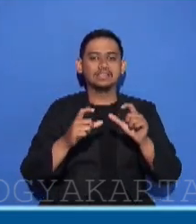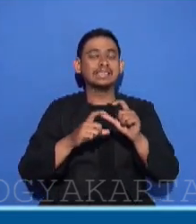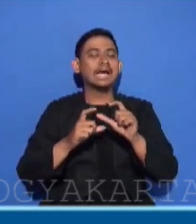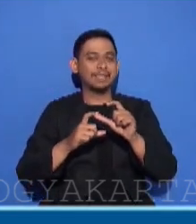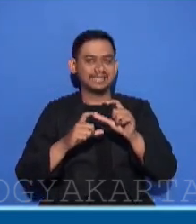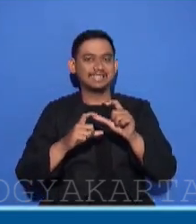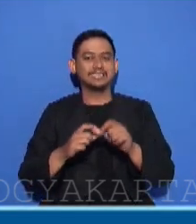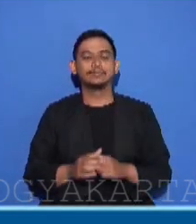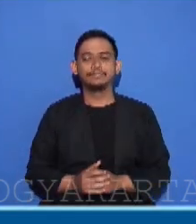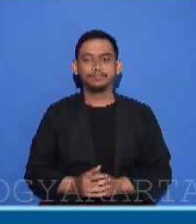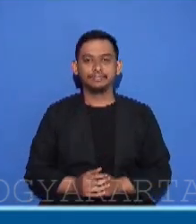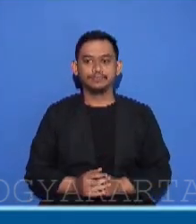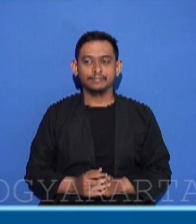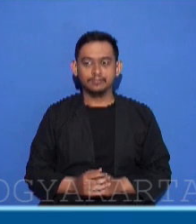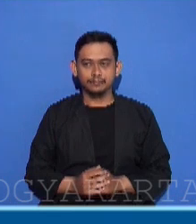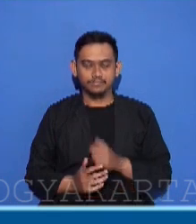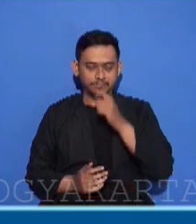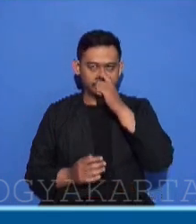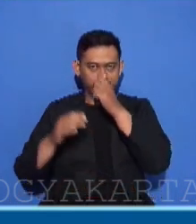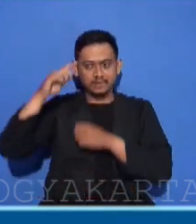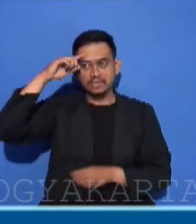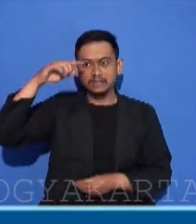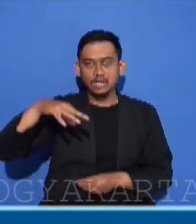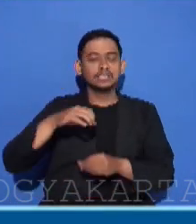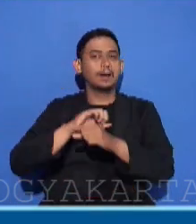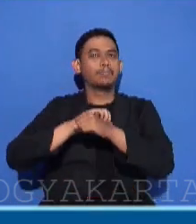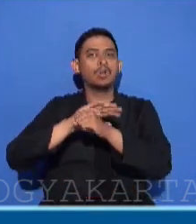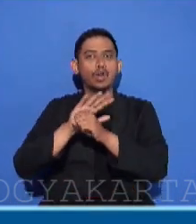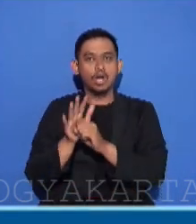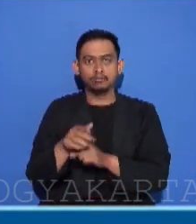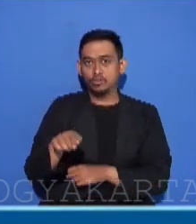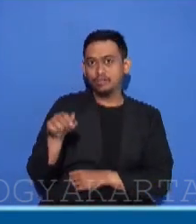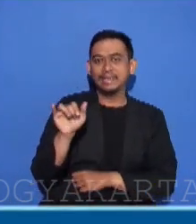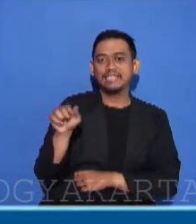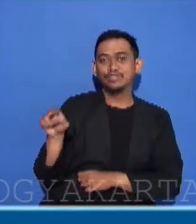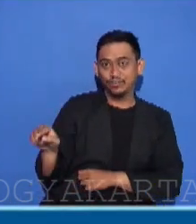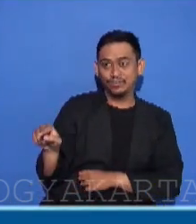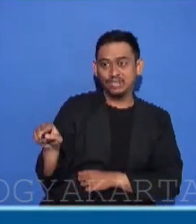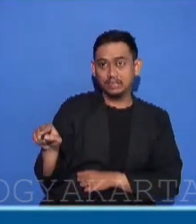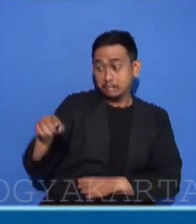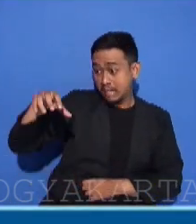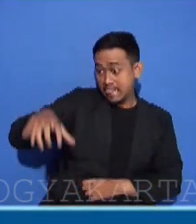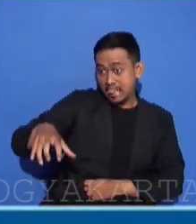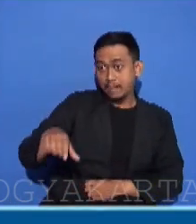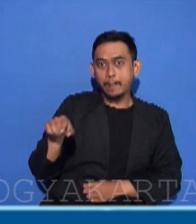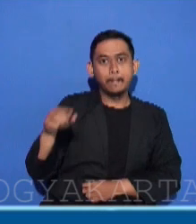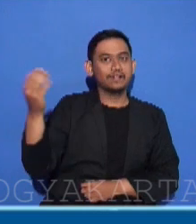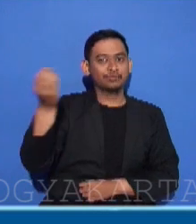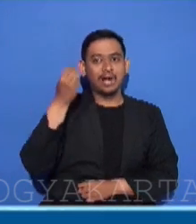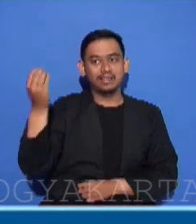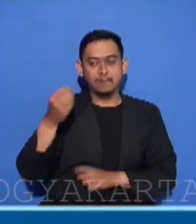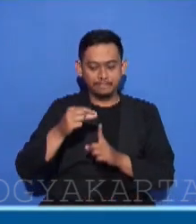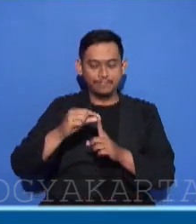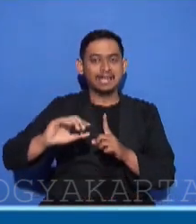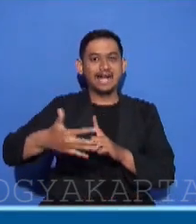wonten ing laladan Dusun Bugel panjatan Kulon Progo meniko sakit kawuningan papan wisata pesisir meniko menggaeng wargo